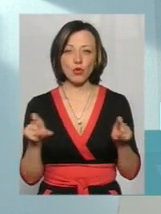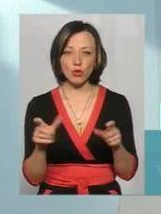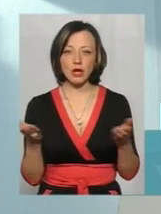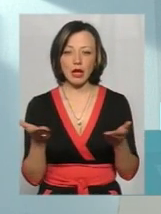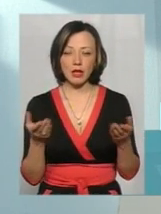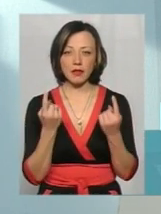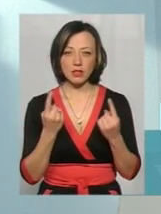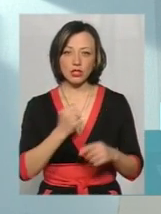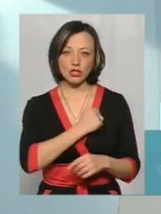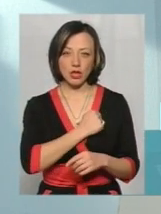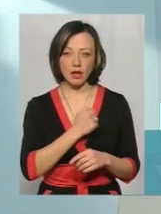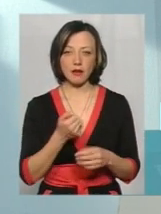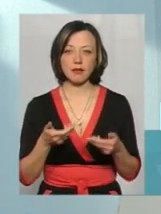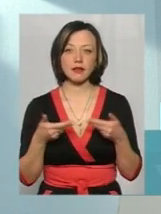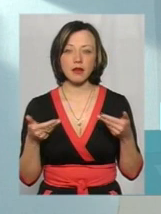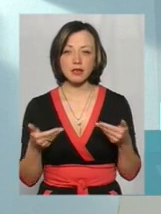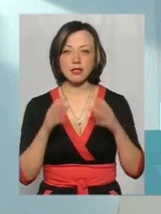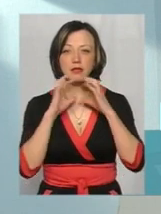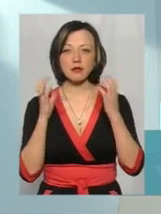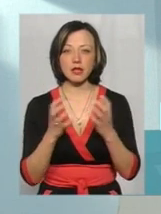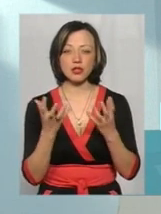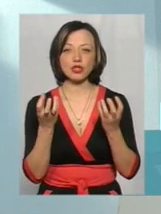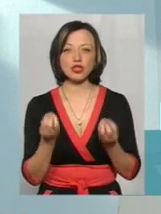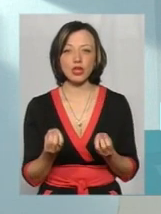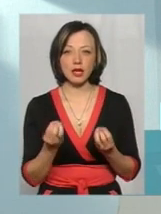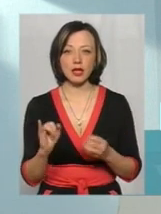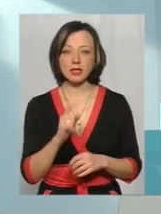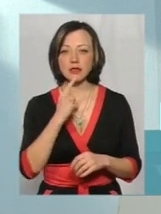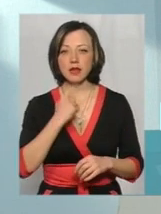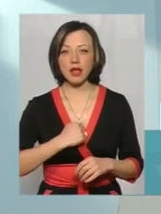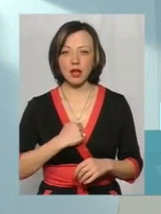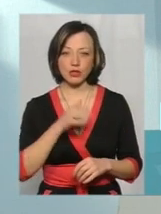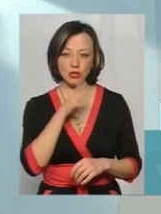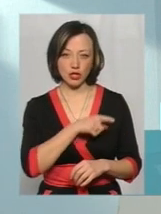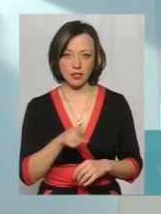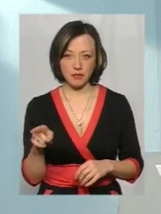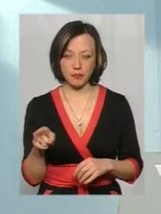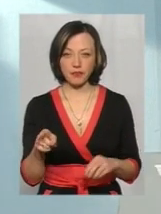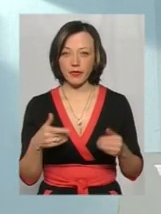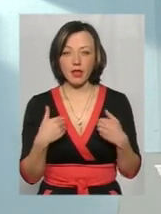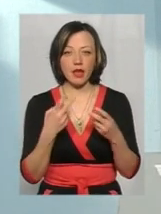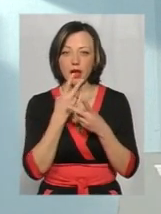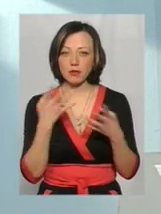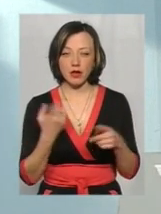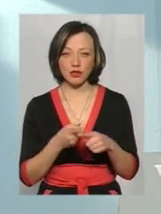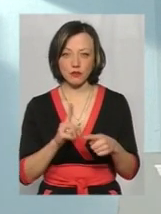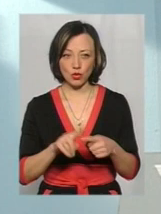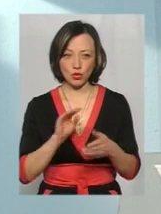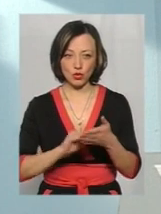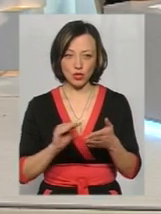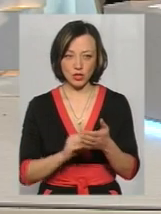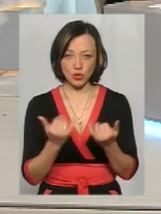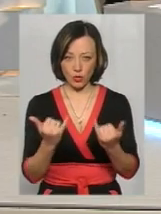на превеликий жаль, в нас збереглися ще із радянських часів. Ви знаєте, я не бачив цього сюжету, от